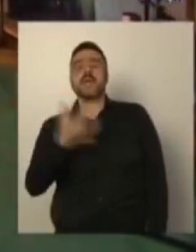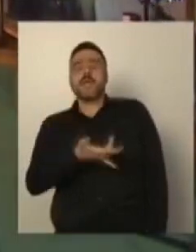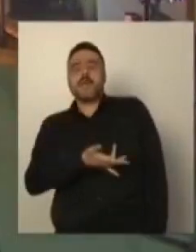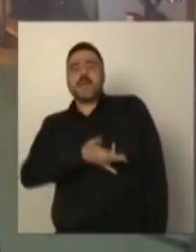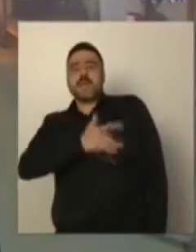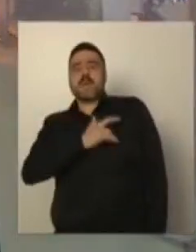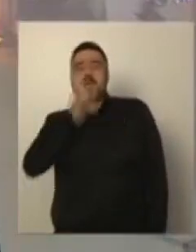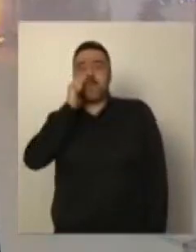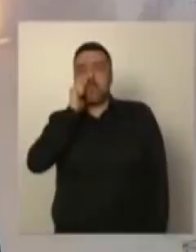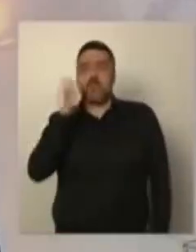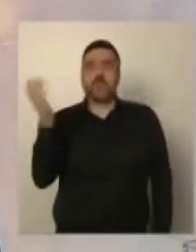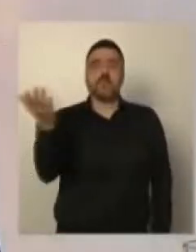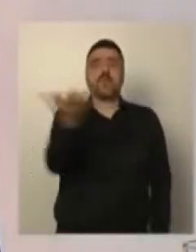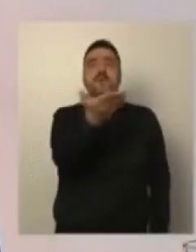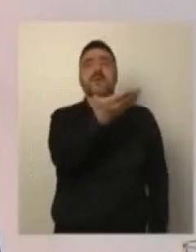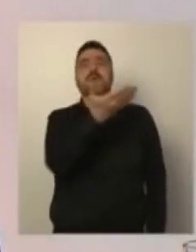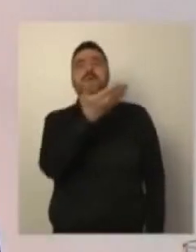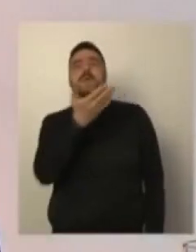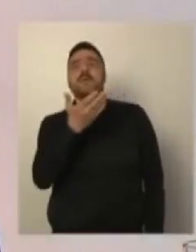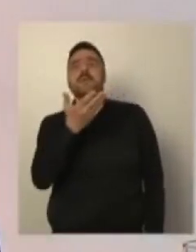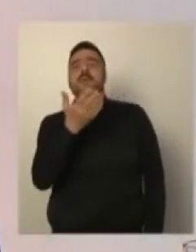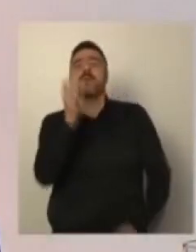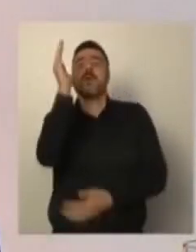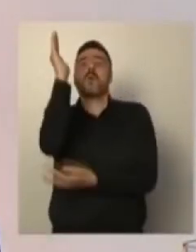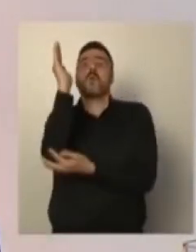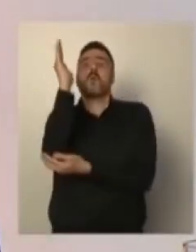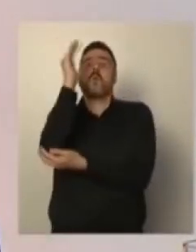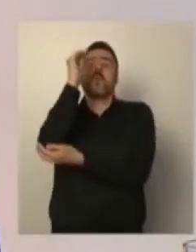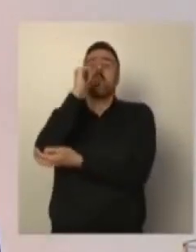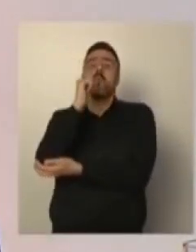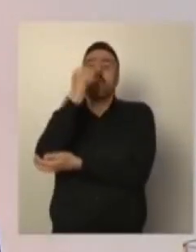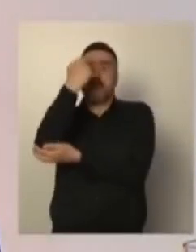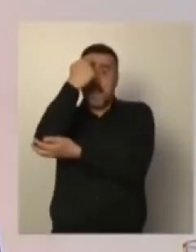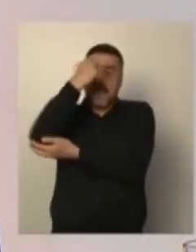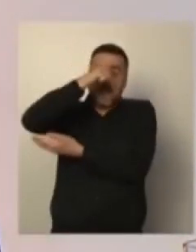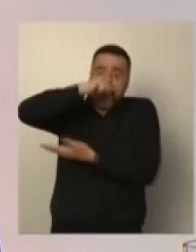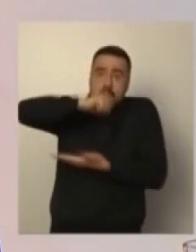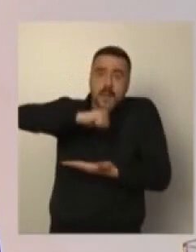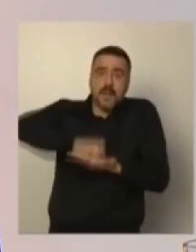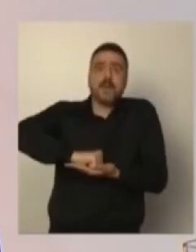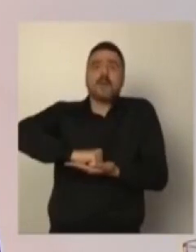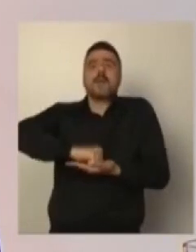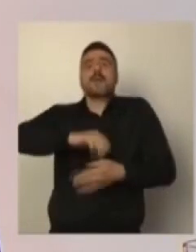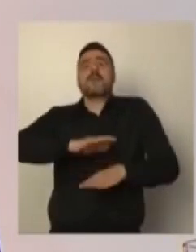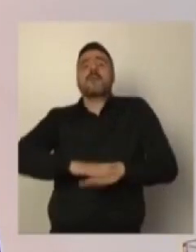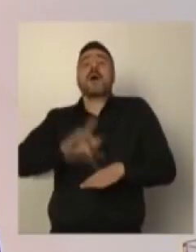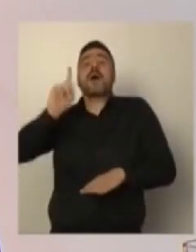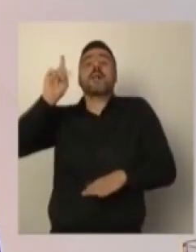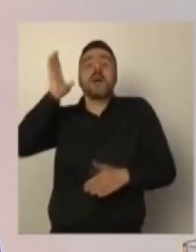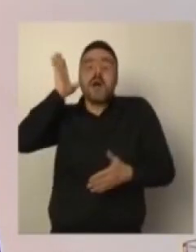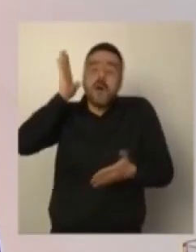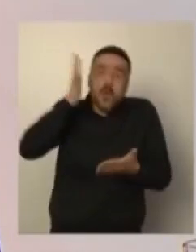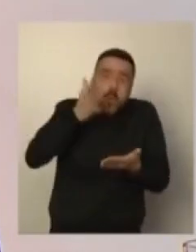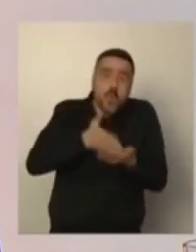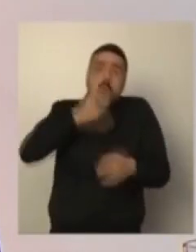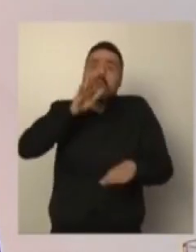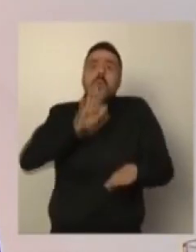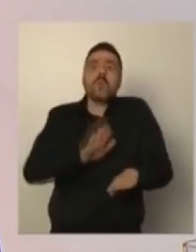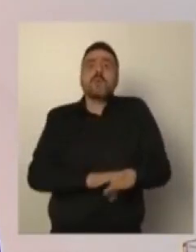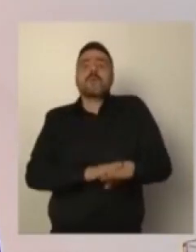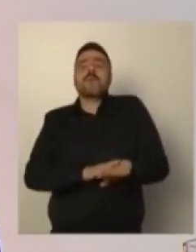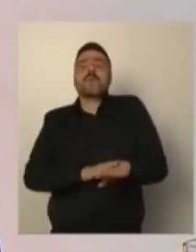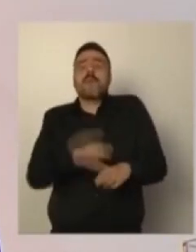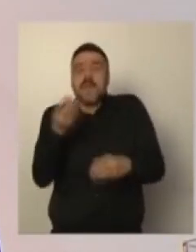ey müminler! Rükû edin, secdeye varın, Rabbinize kulluk edin ve